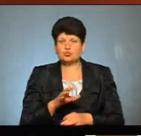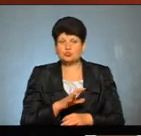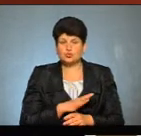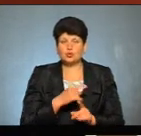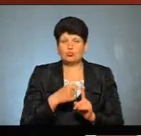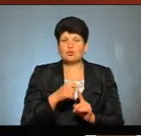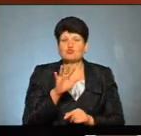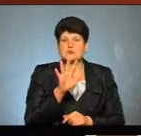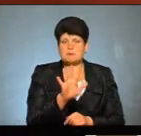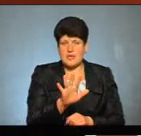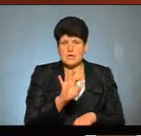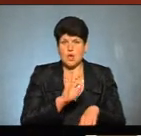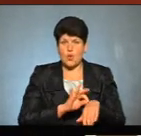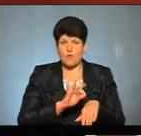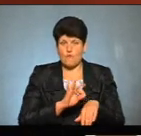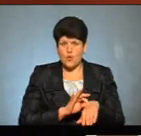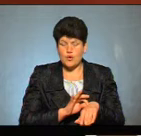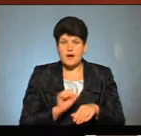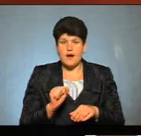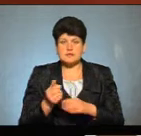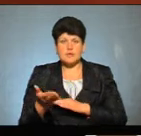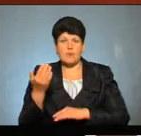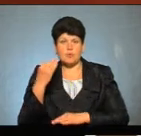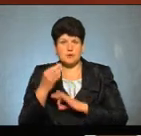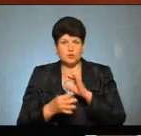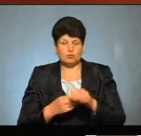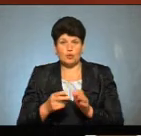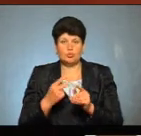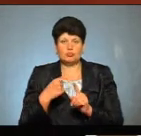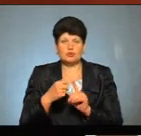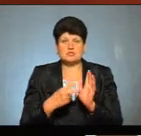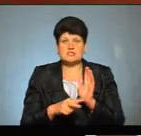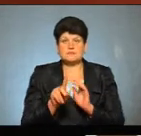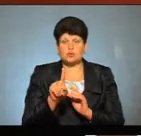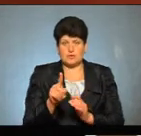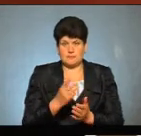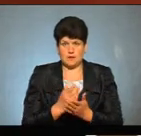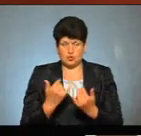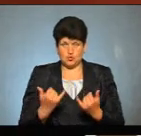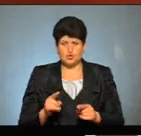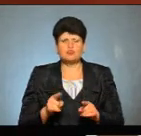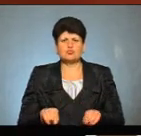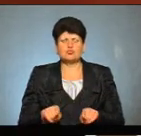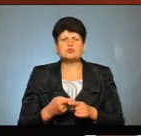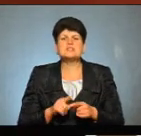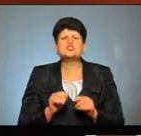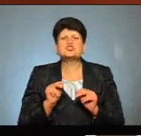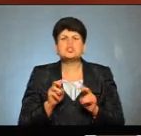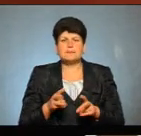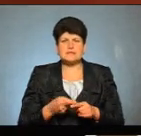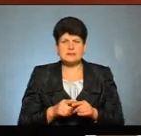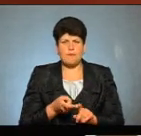плюс 5 хворих, а за попередню добу плюс 71 сьогодні маємо. Чому це так? З чим це пов'язано?